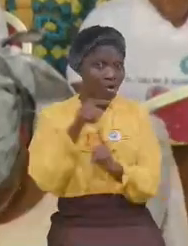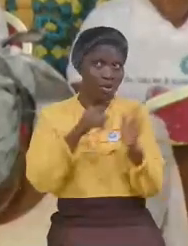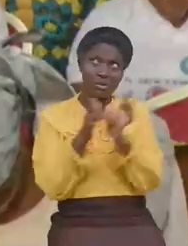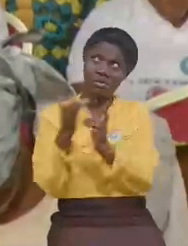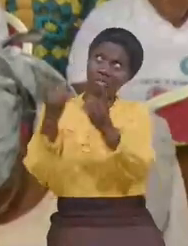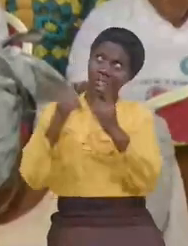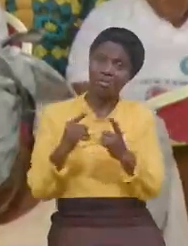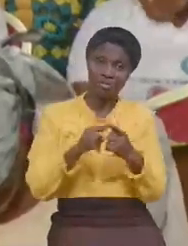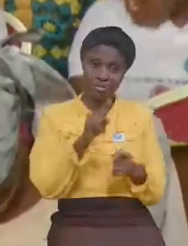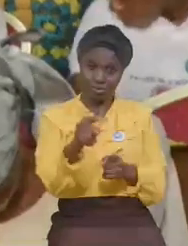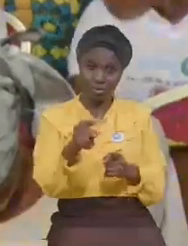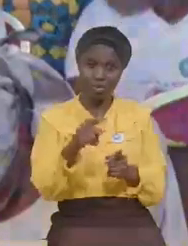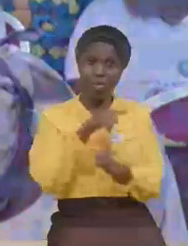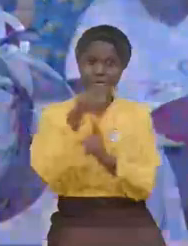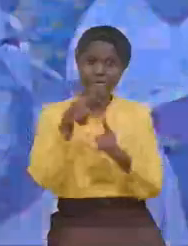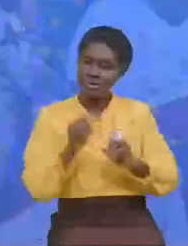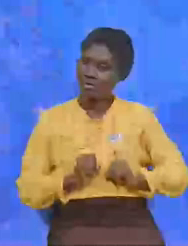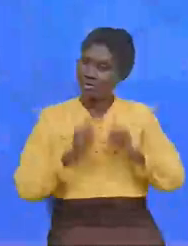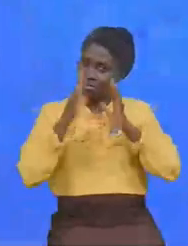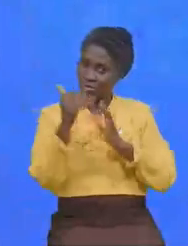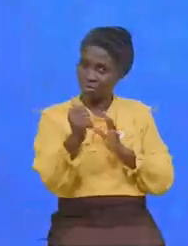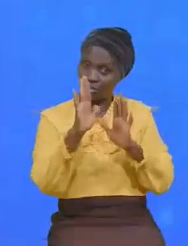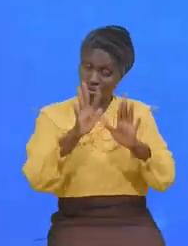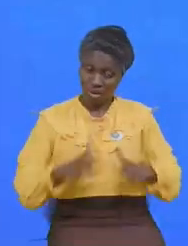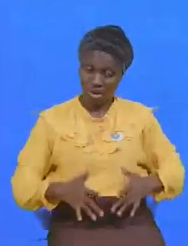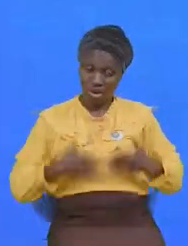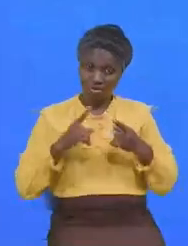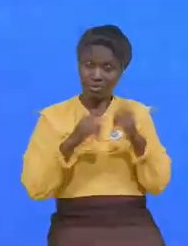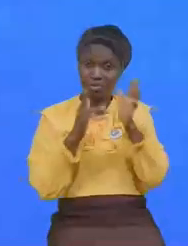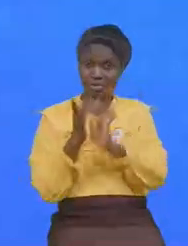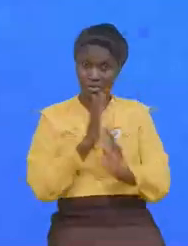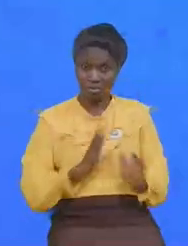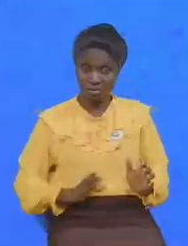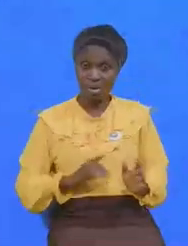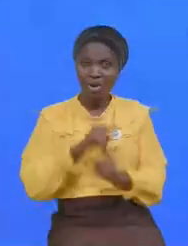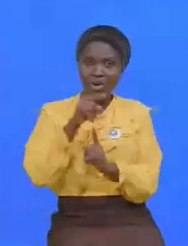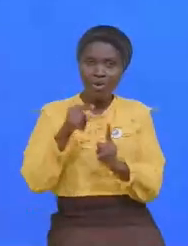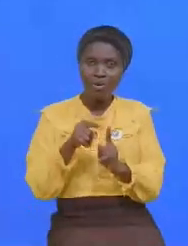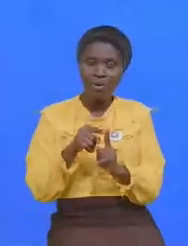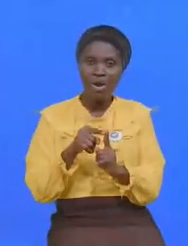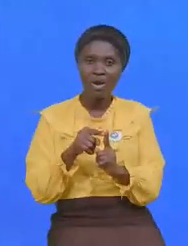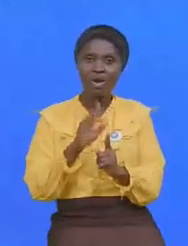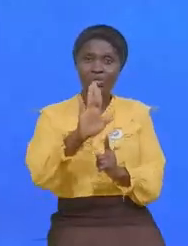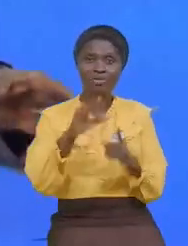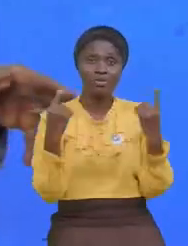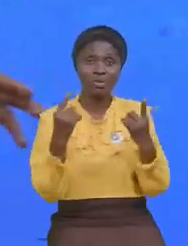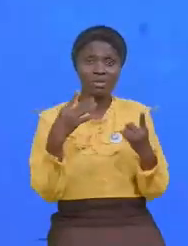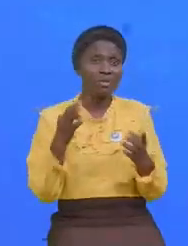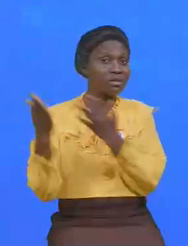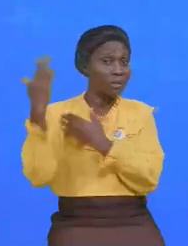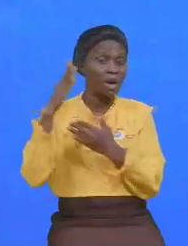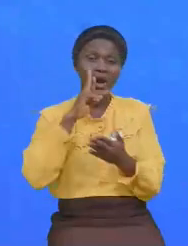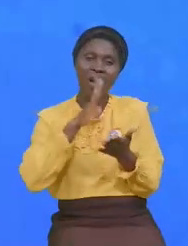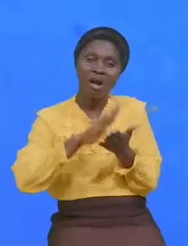jour où Christ vient à toi. Le jour où tu soumets ta vie à Christ. Où tes péchés passés